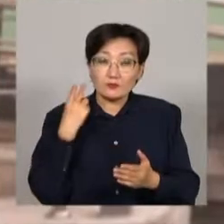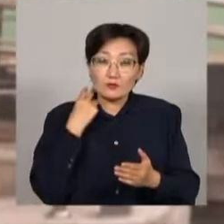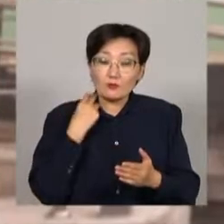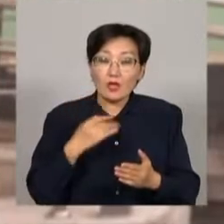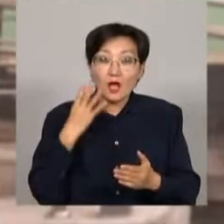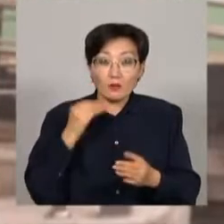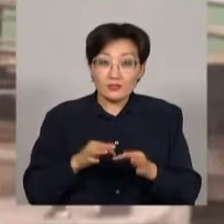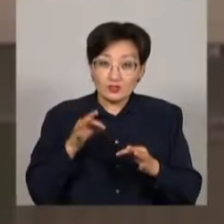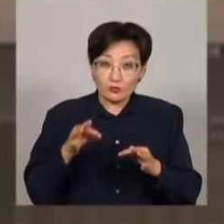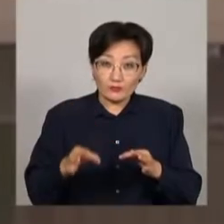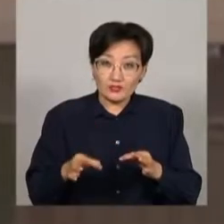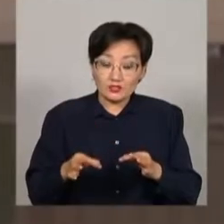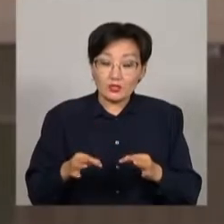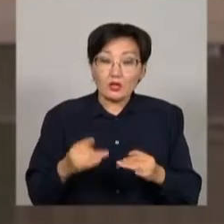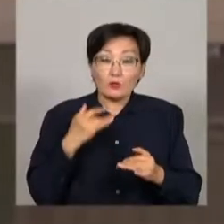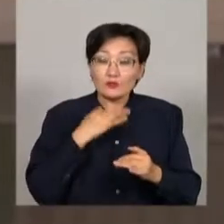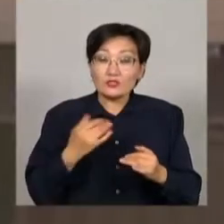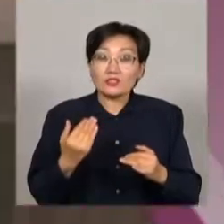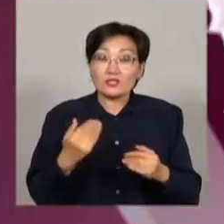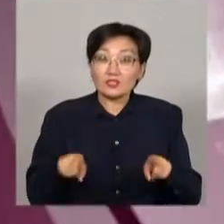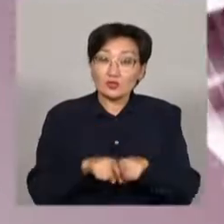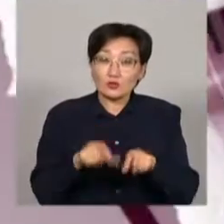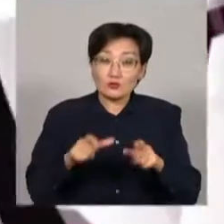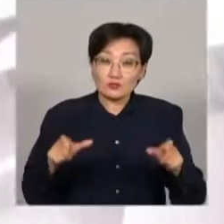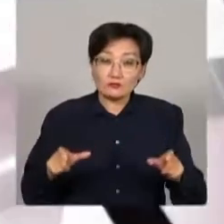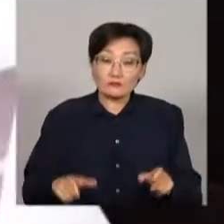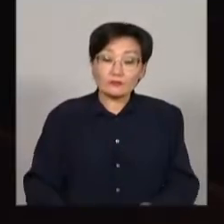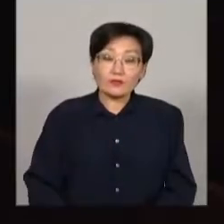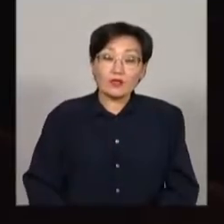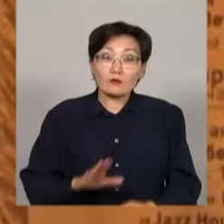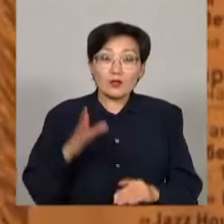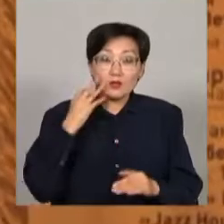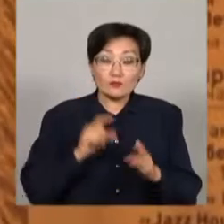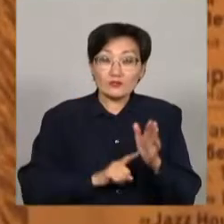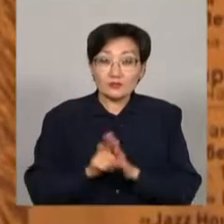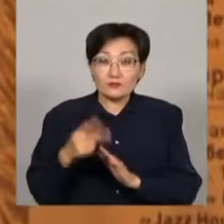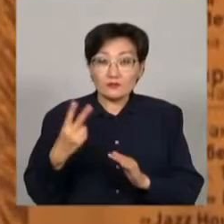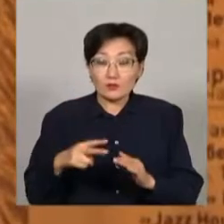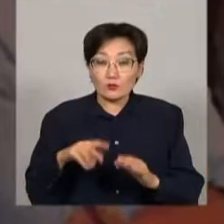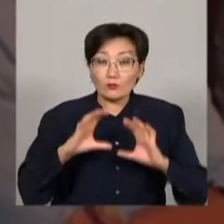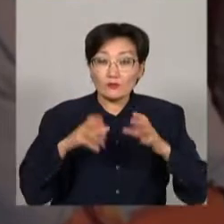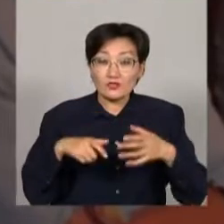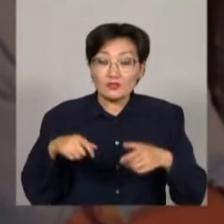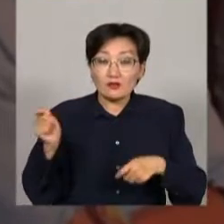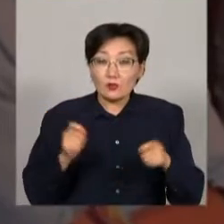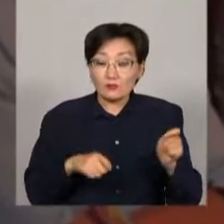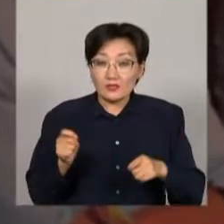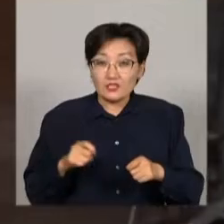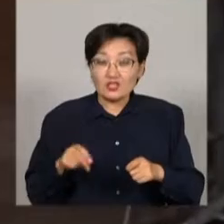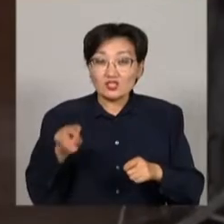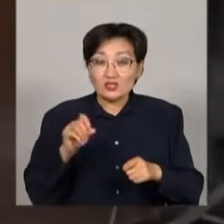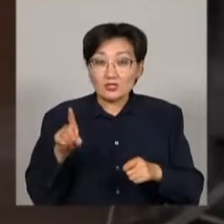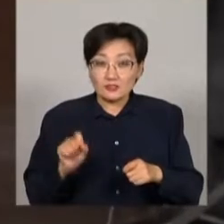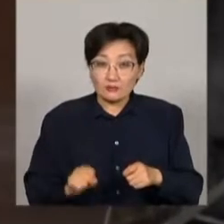в Алматинской области и много ли их? В Алматы стартовал 20-й международный джазовый